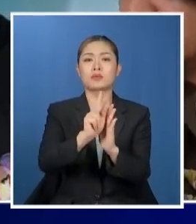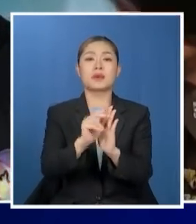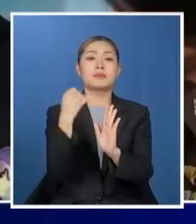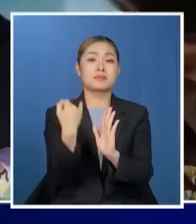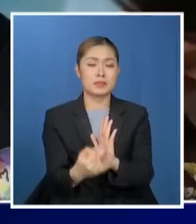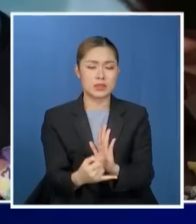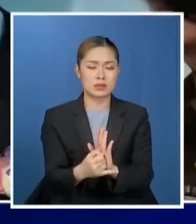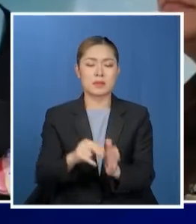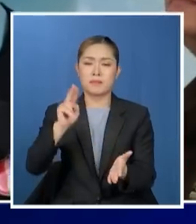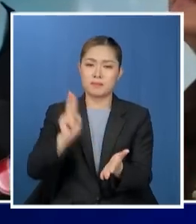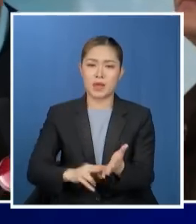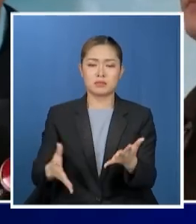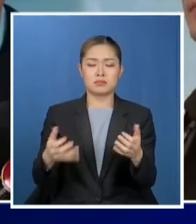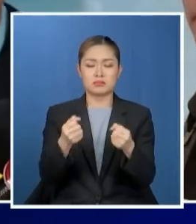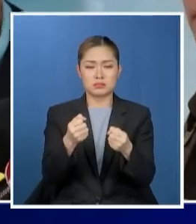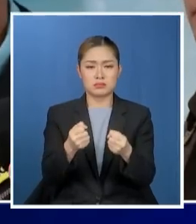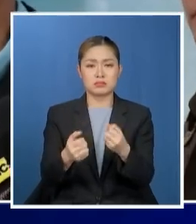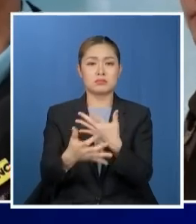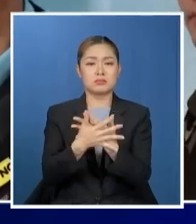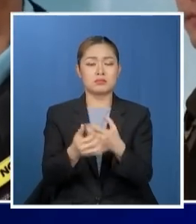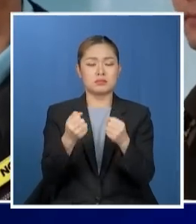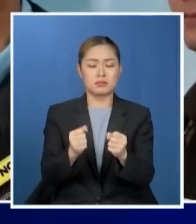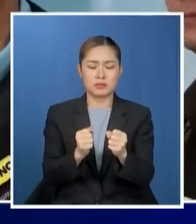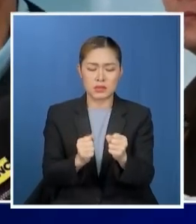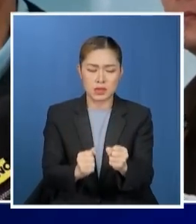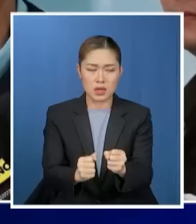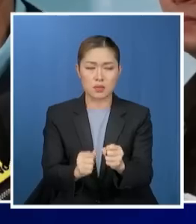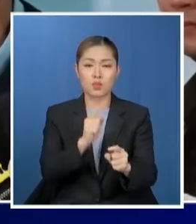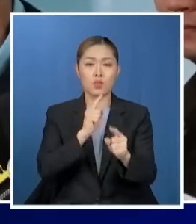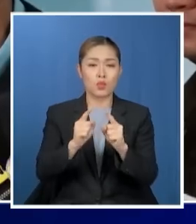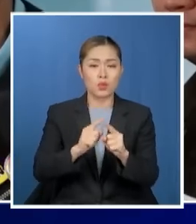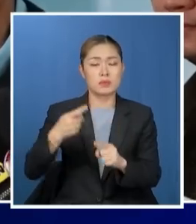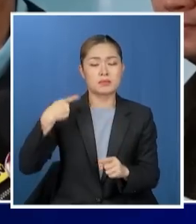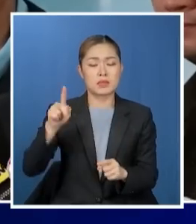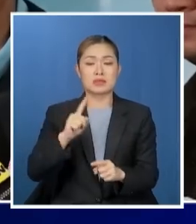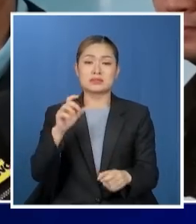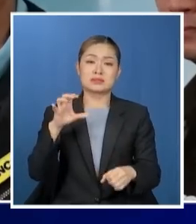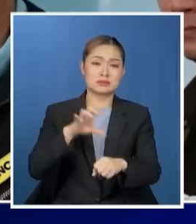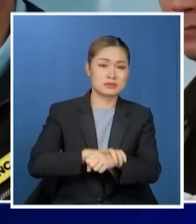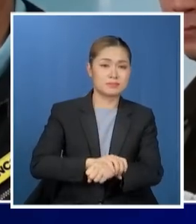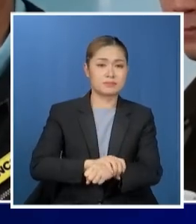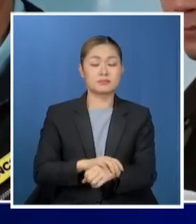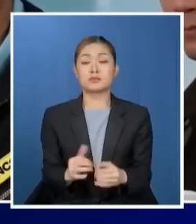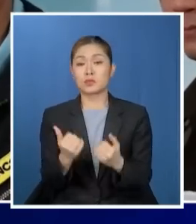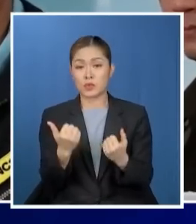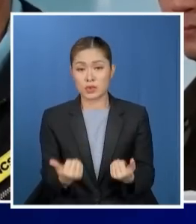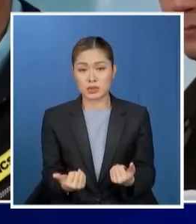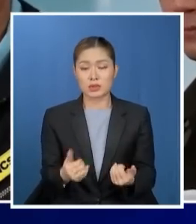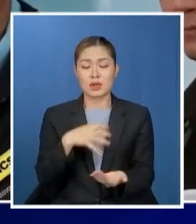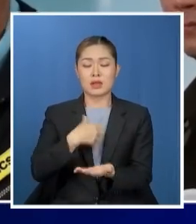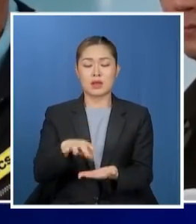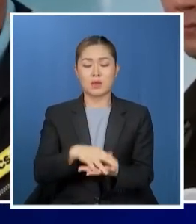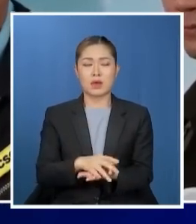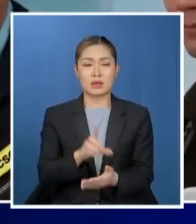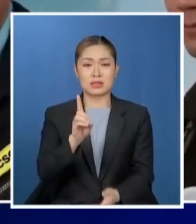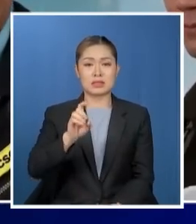ฎหมายฮะมีโทษถึงจำคุกและพยายามที่จะติดต่อติดตามไปเพื่อจับกลุ่มให้ได้เบื้องต้นอย่างที่บอก